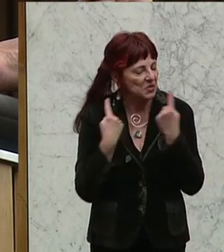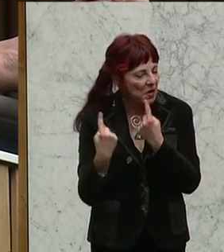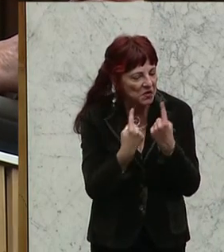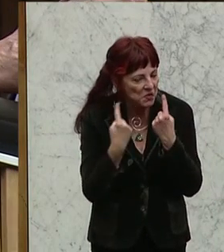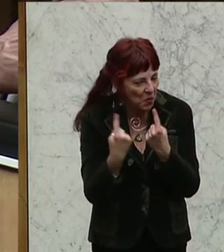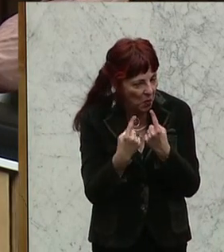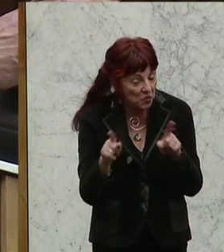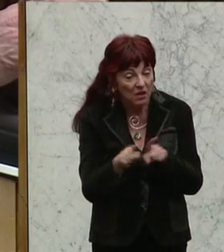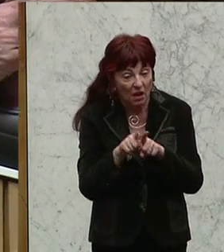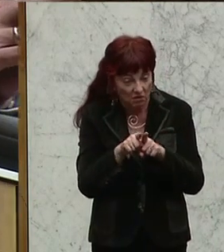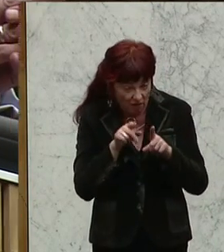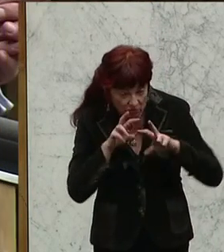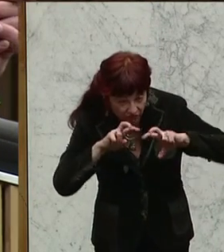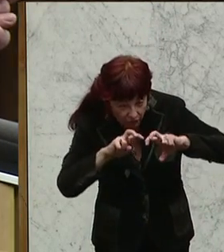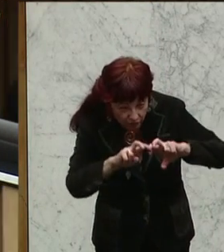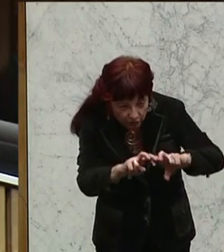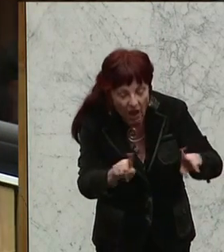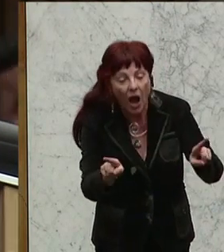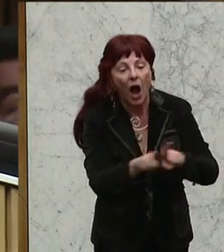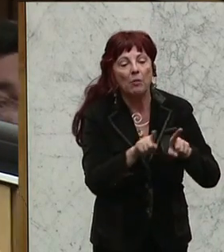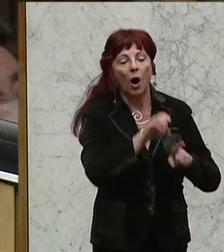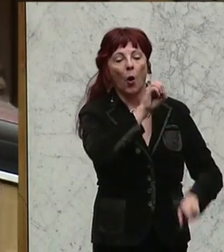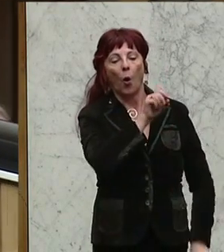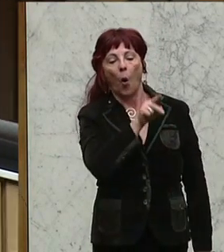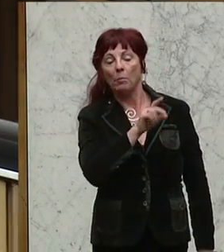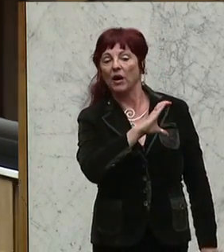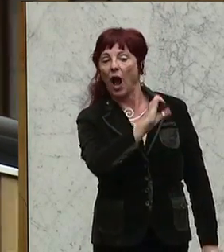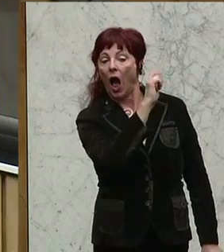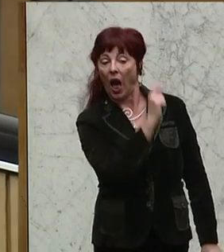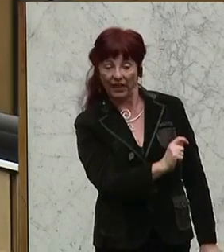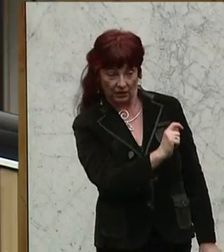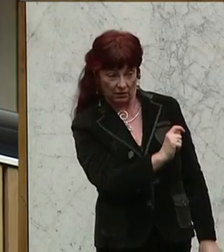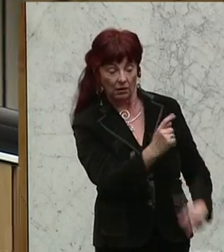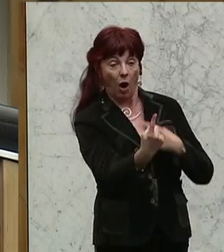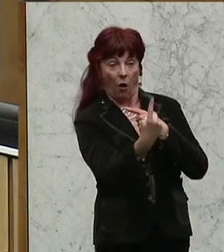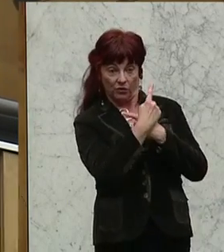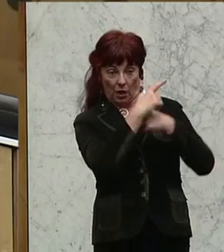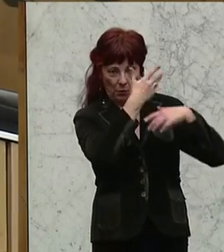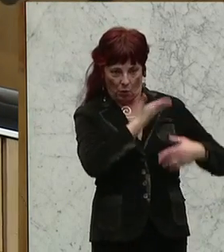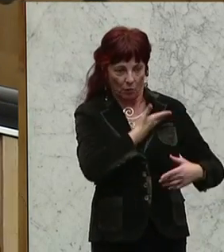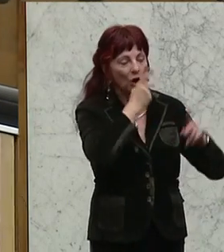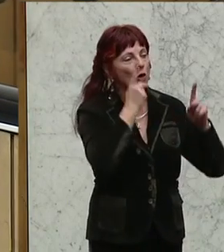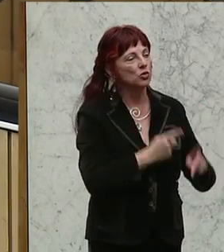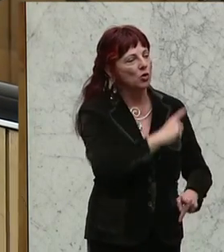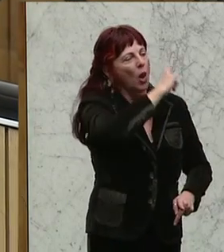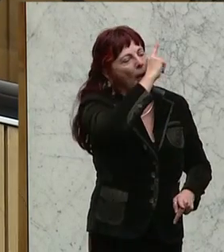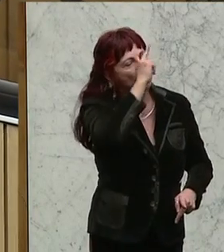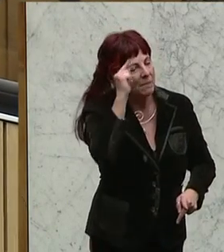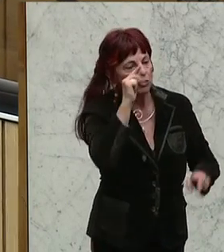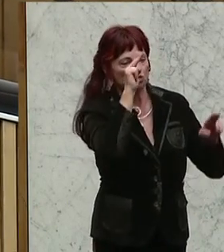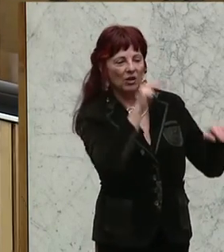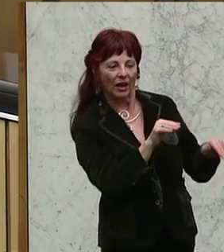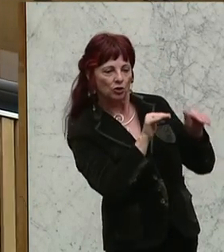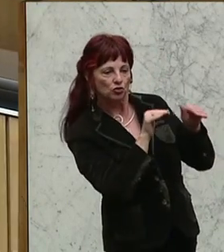Besuchen pro Jahr an Orten unfreiwilligen Aufenthaltes menschenrechtliche Gegebenheiten ich darf auf die Ausführungen meiner